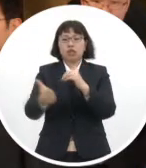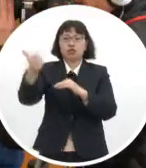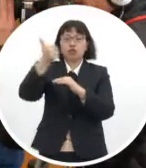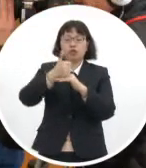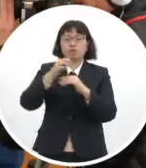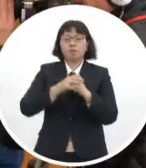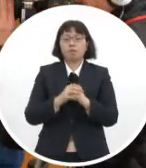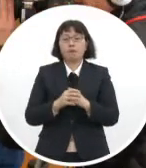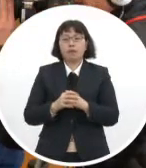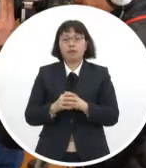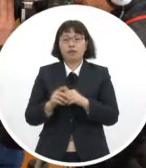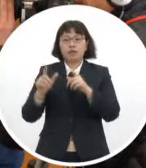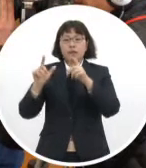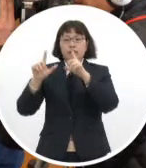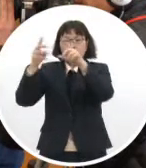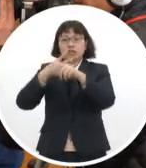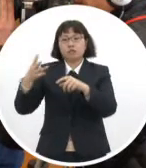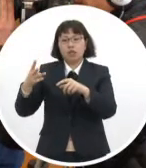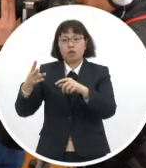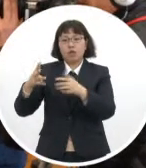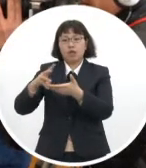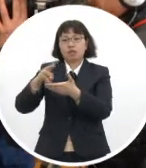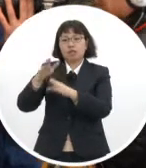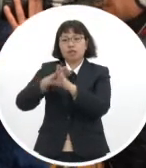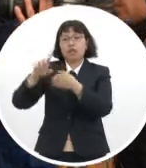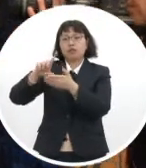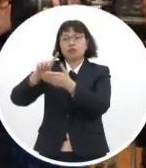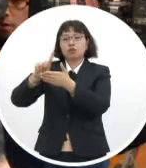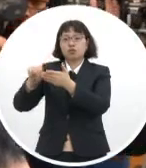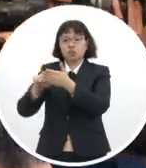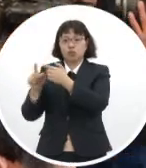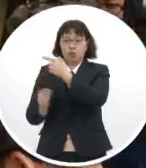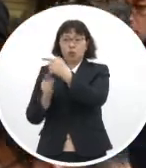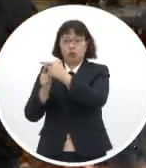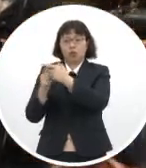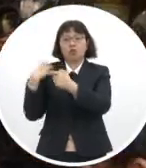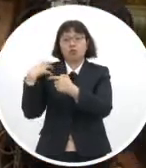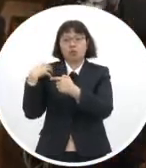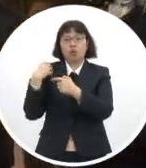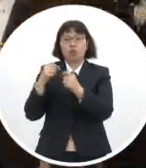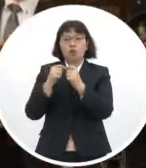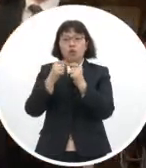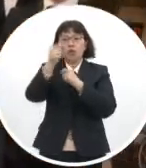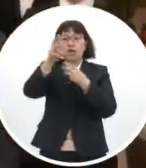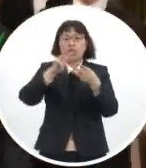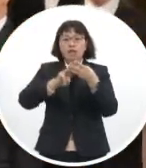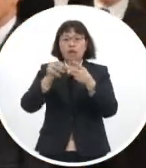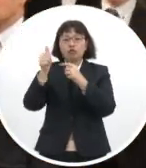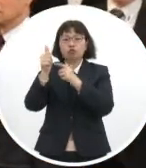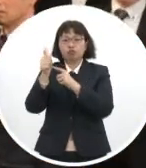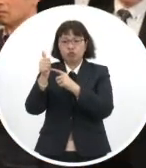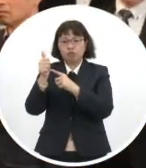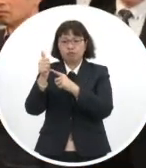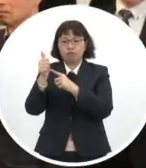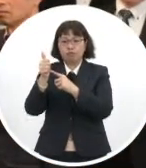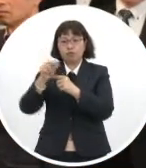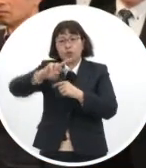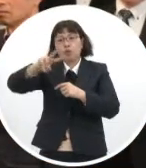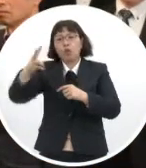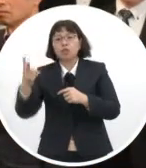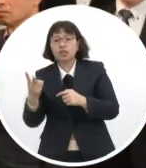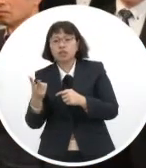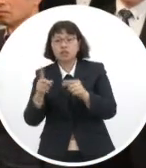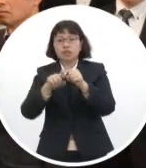東三河県庁を担当する副知事として永田副知事の後任に中西副知事が就任し